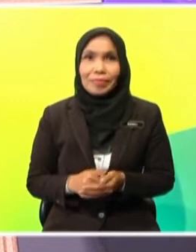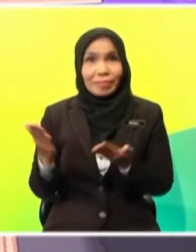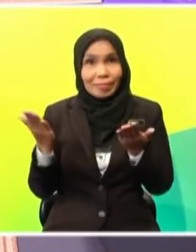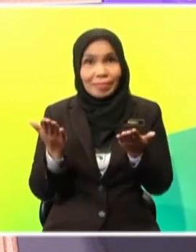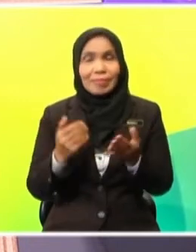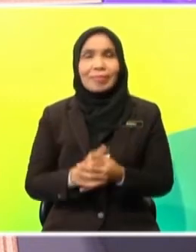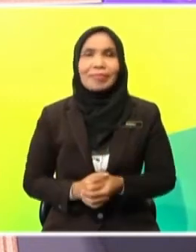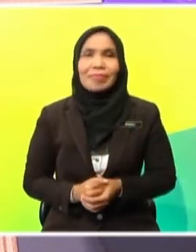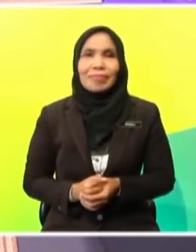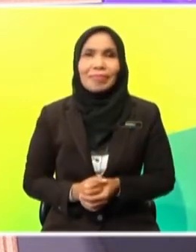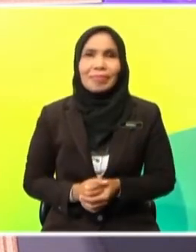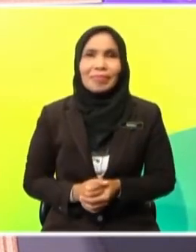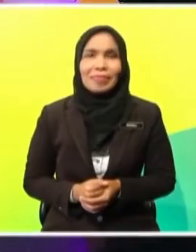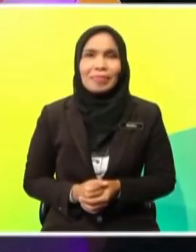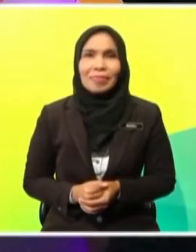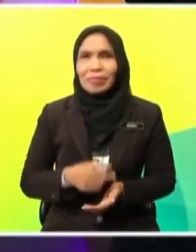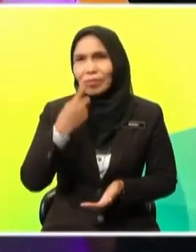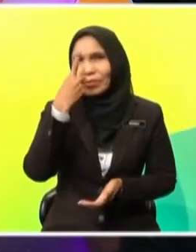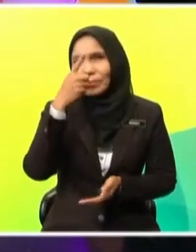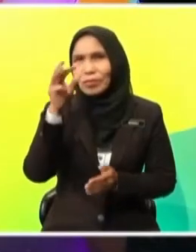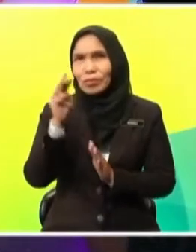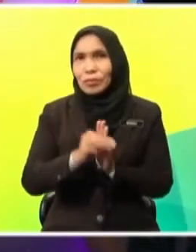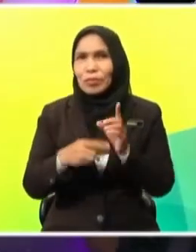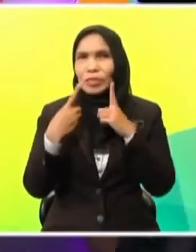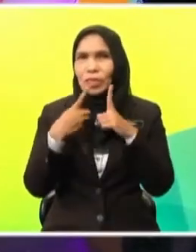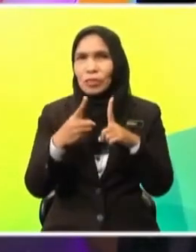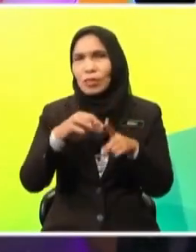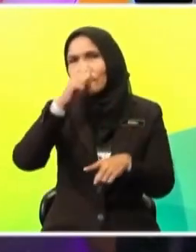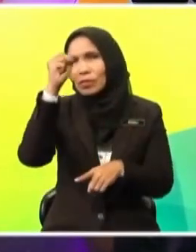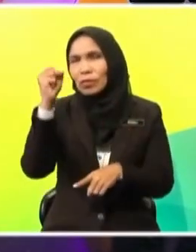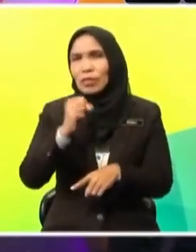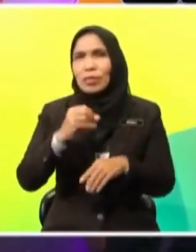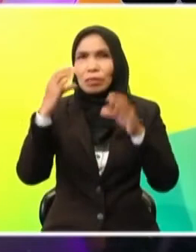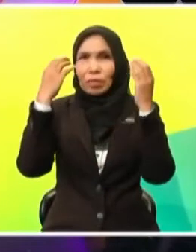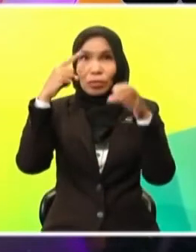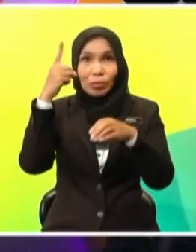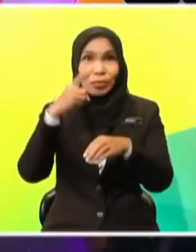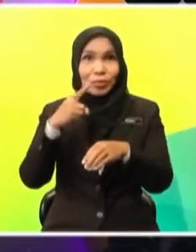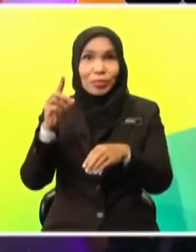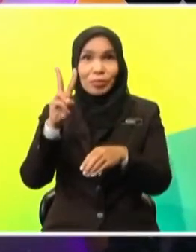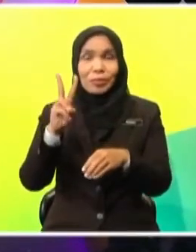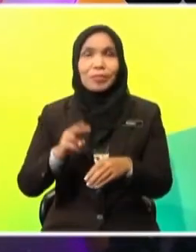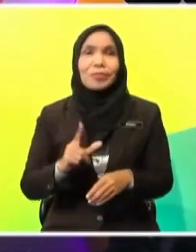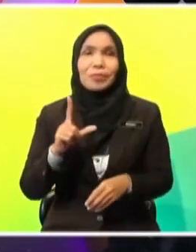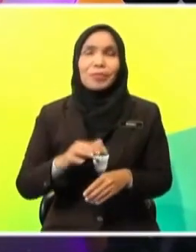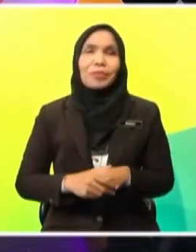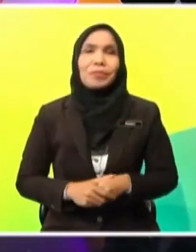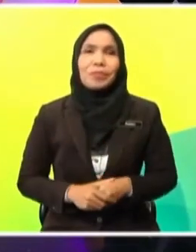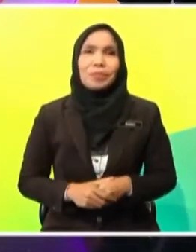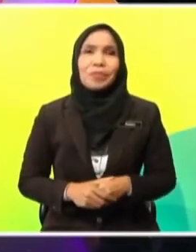Kyle untuk menjawab soal essay guzzle bagi Foke konsumen terlebih dahulu kayu percaya